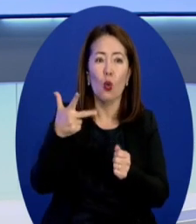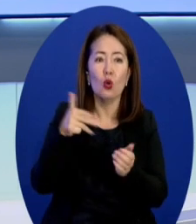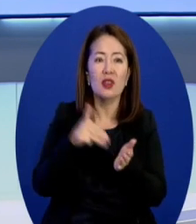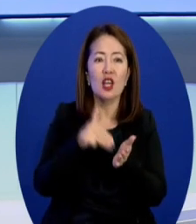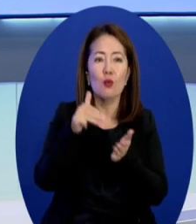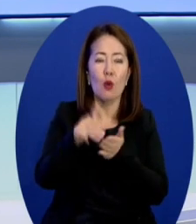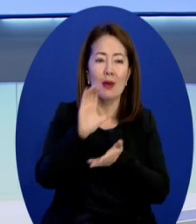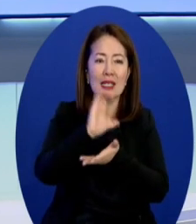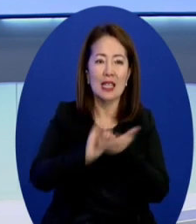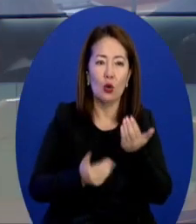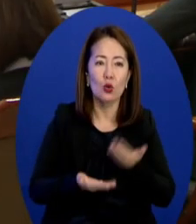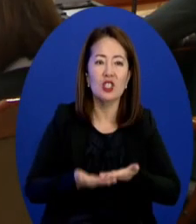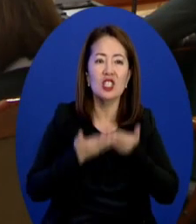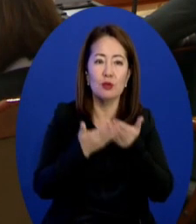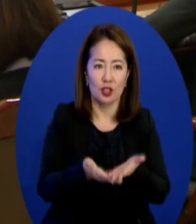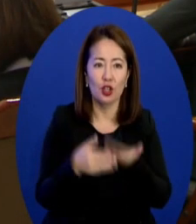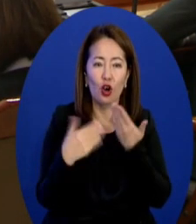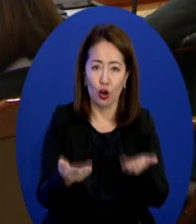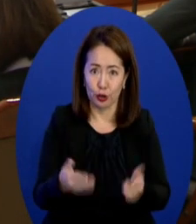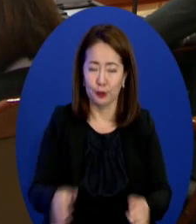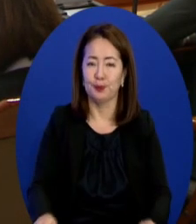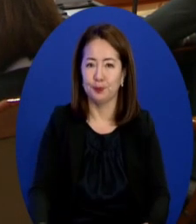үзүүлэхээр болоод байна.